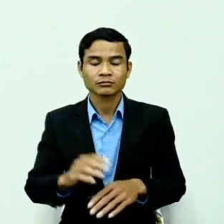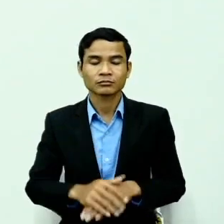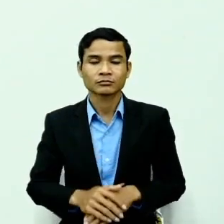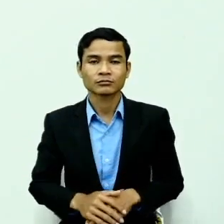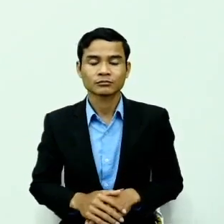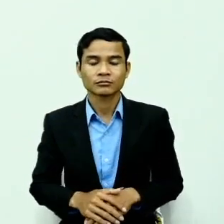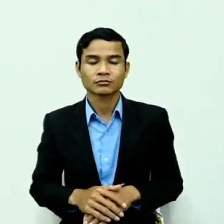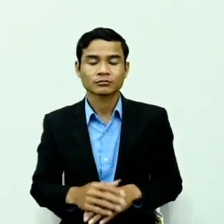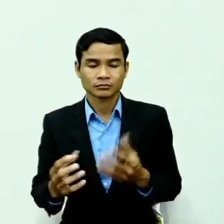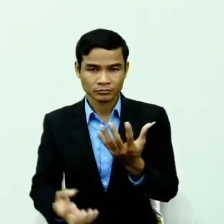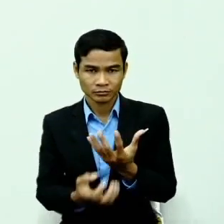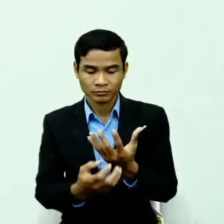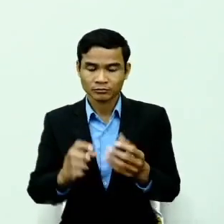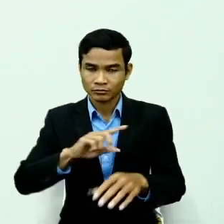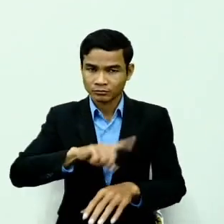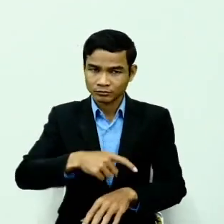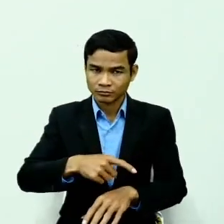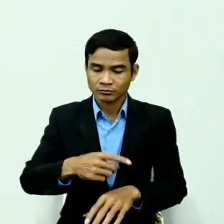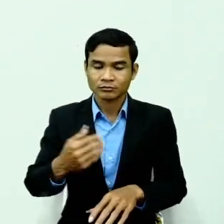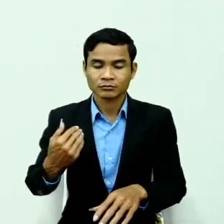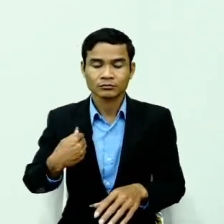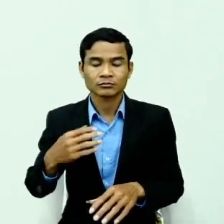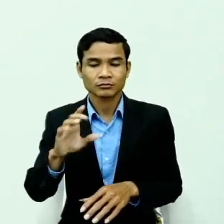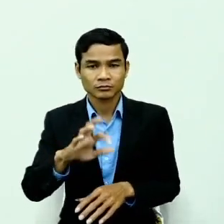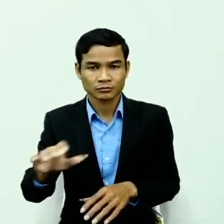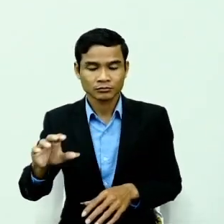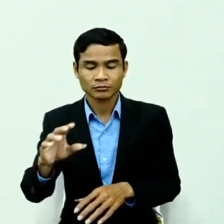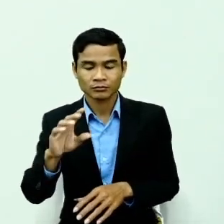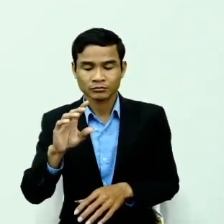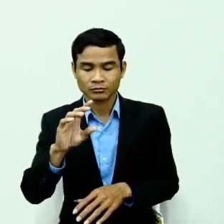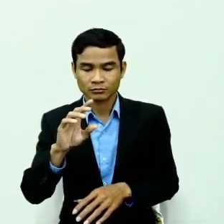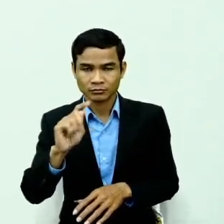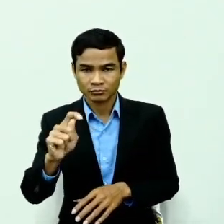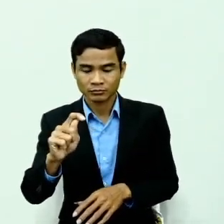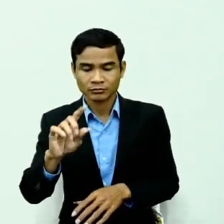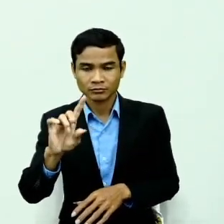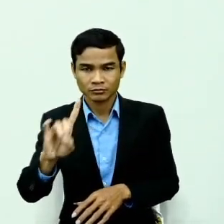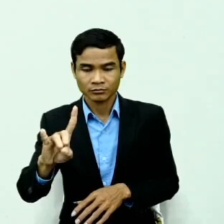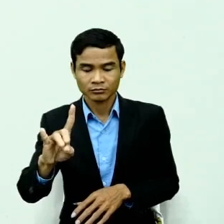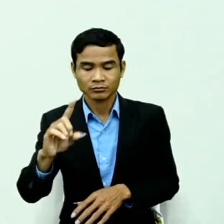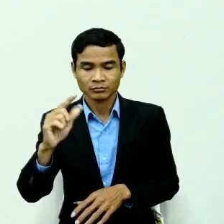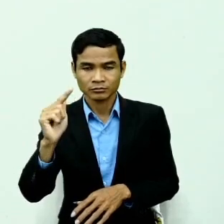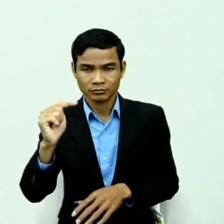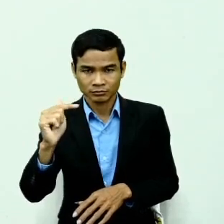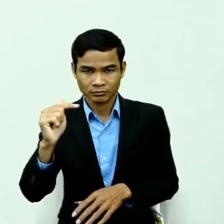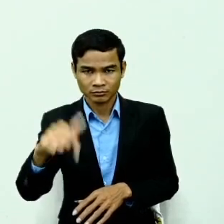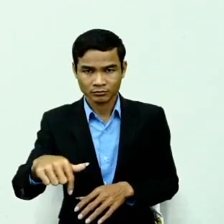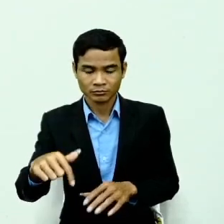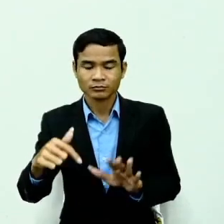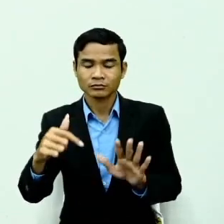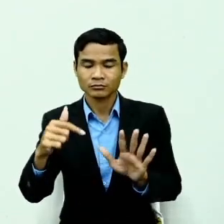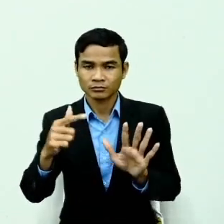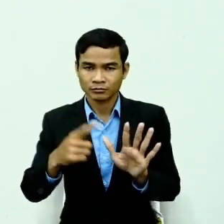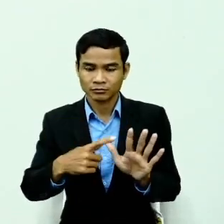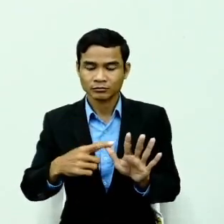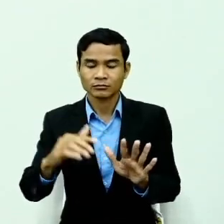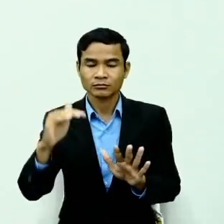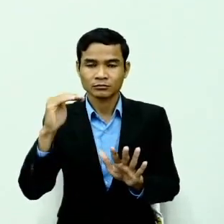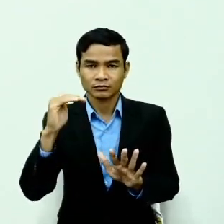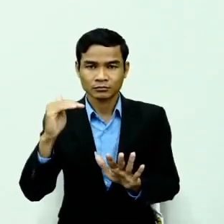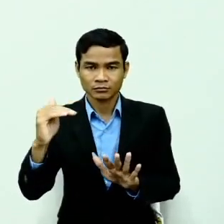chà rung ngọt chà miền bia chà rô mô chừng ngô sra